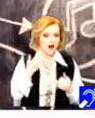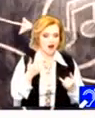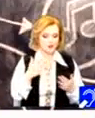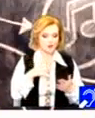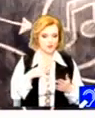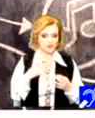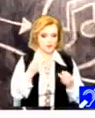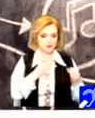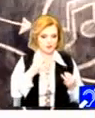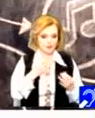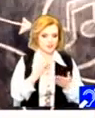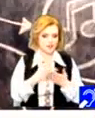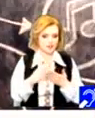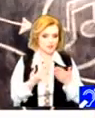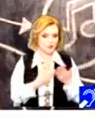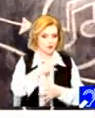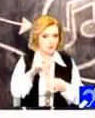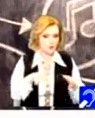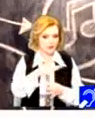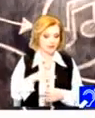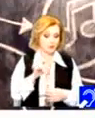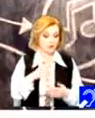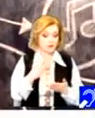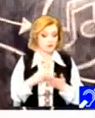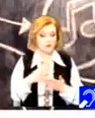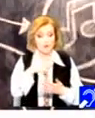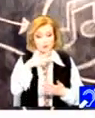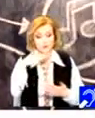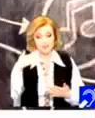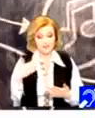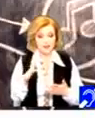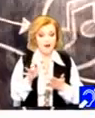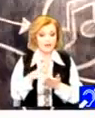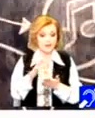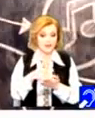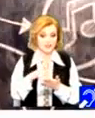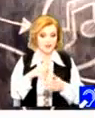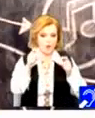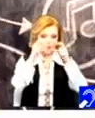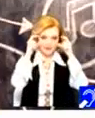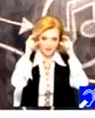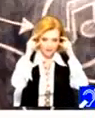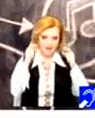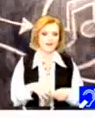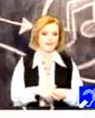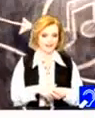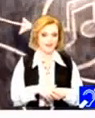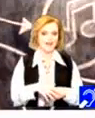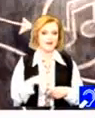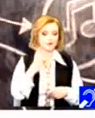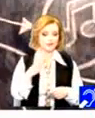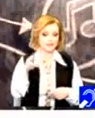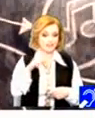Digitale pentru Angajare în Economia Modernă, în cadrul căruia au fost prezentate o mulțime de gadgeturi. Ochelarii cu realitate virtuală, bun la orele